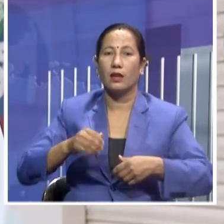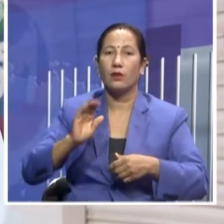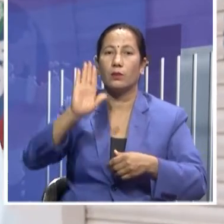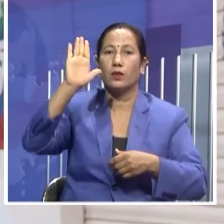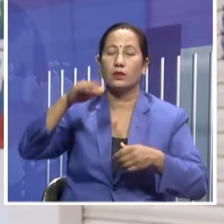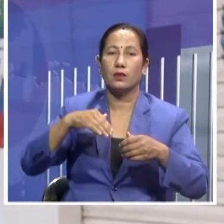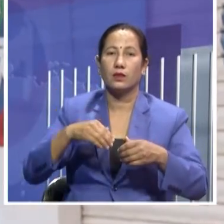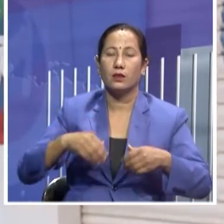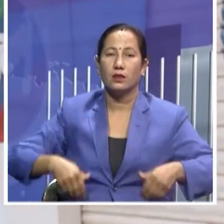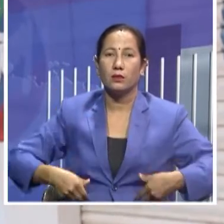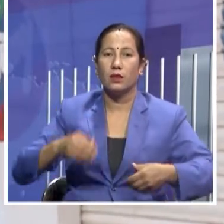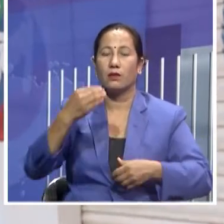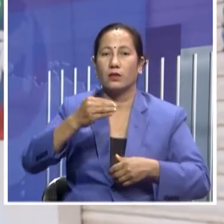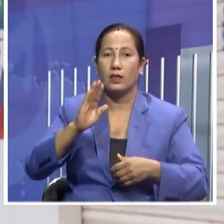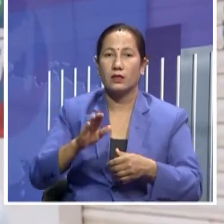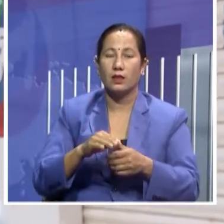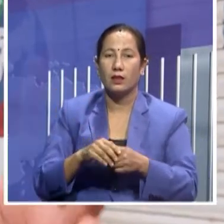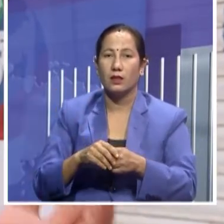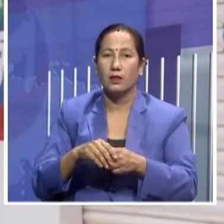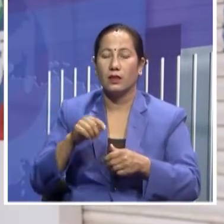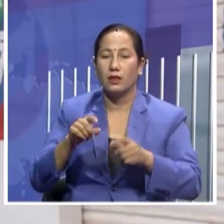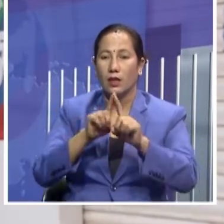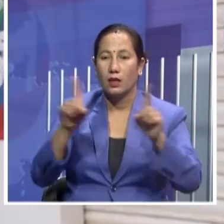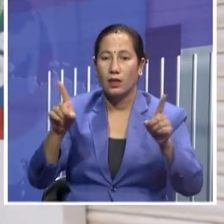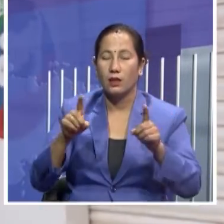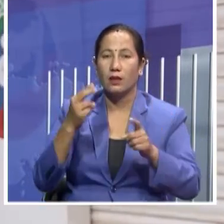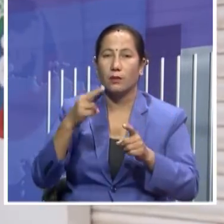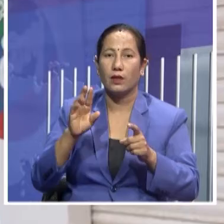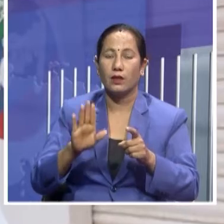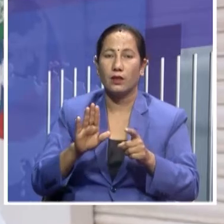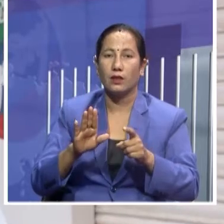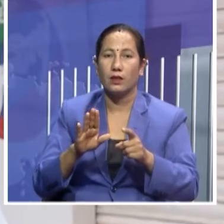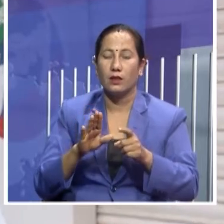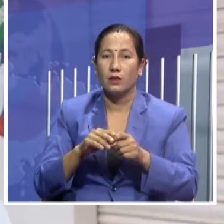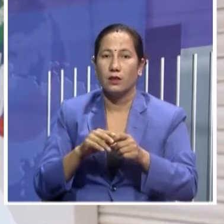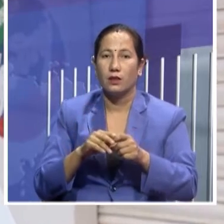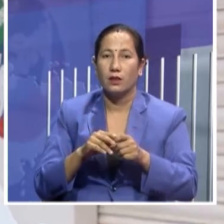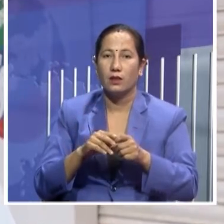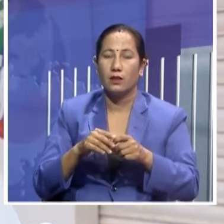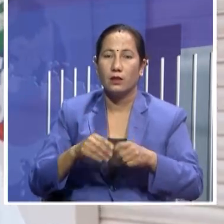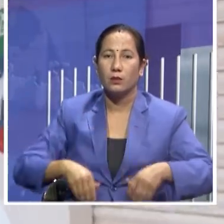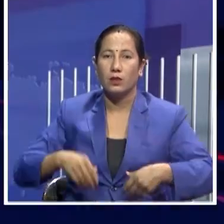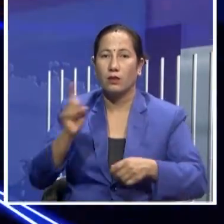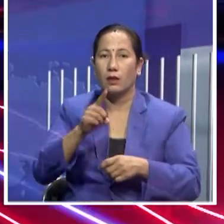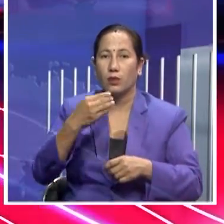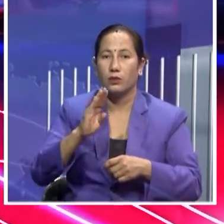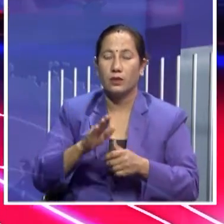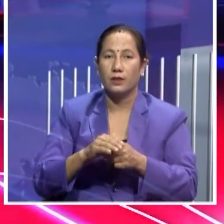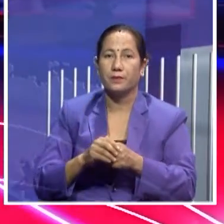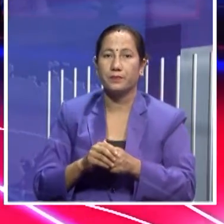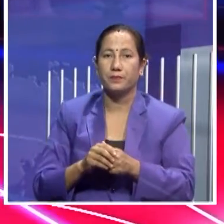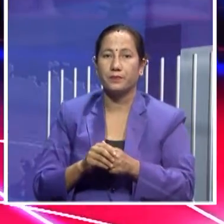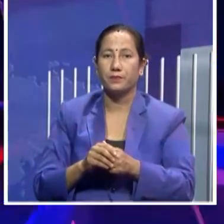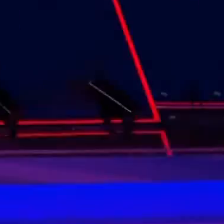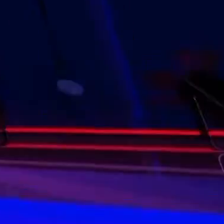पनि मनाउन सकिन्छ होइन, या त डिस्टेन्सिङ भएर डिस्टेन्सिङ गरेर मनाउन राम्रो हुन्छ।